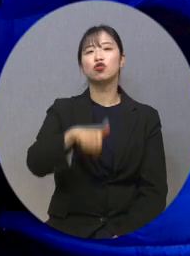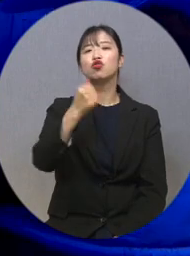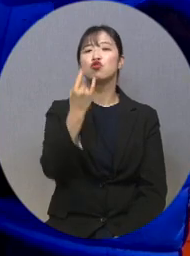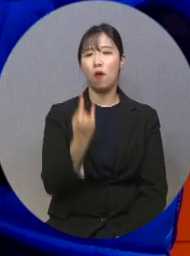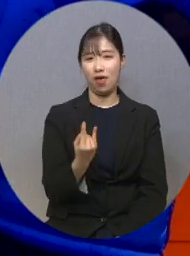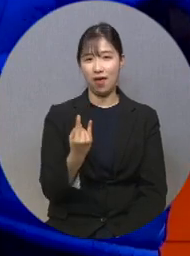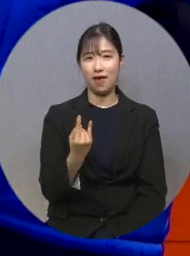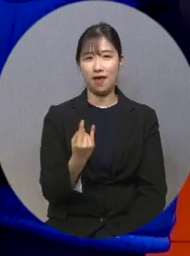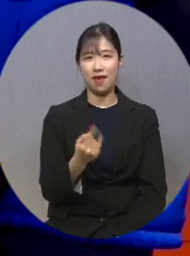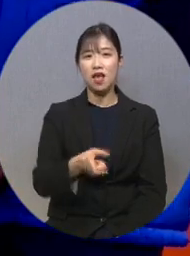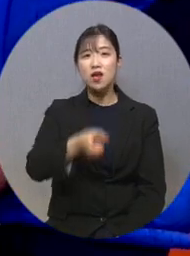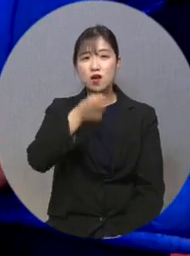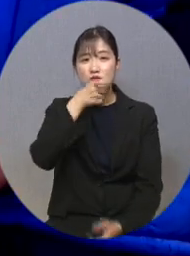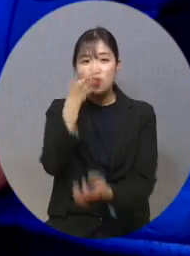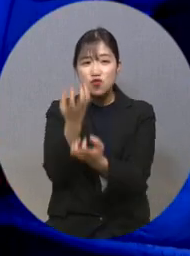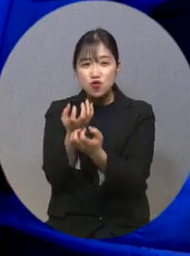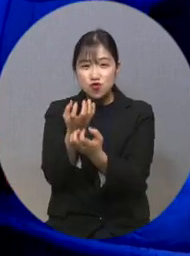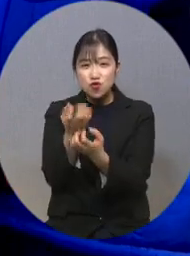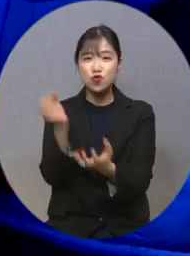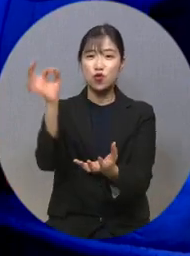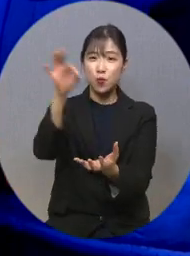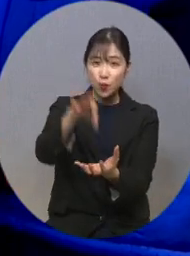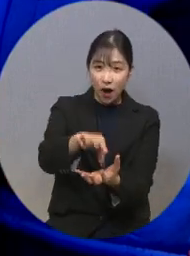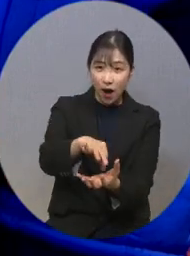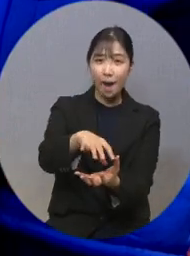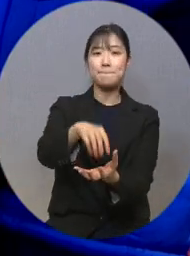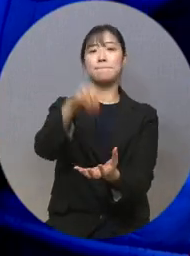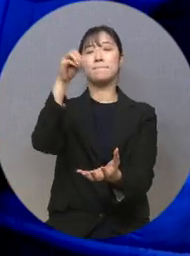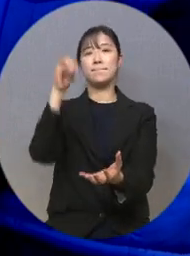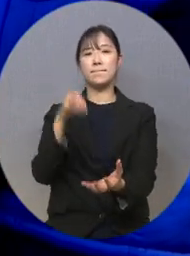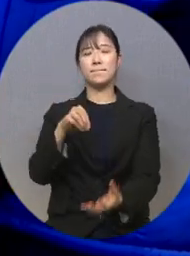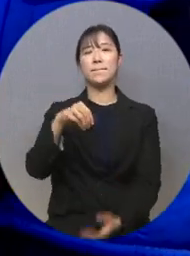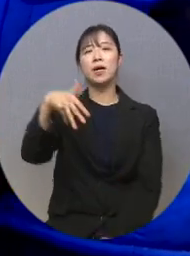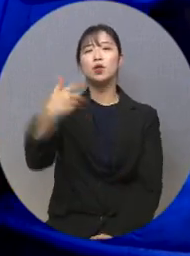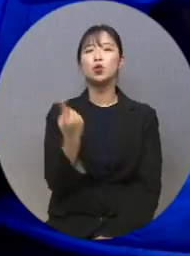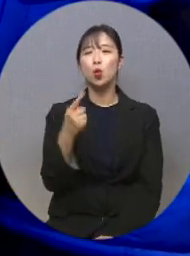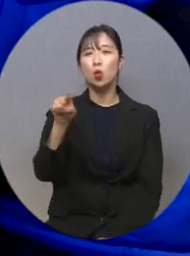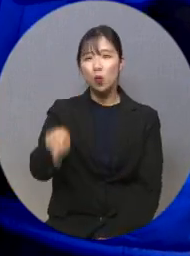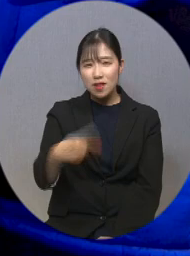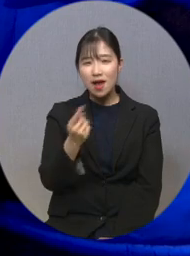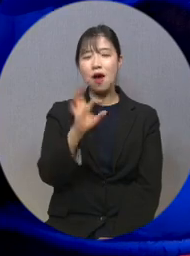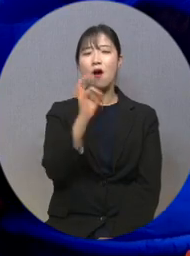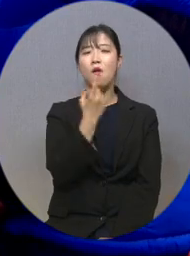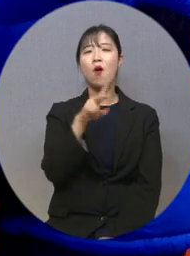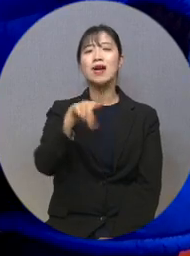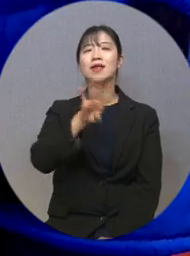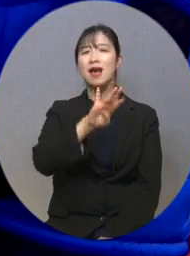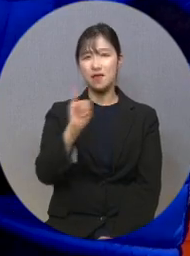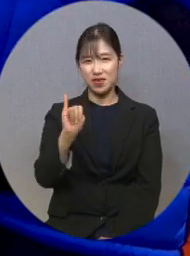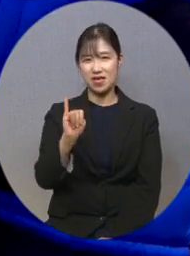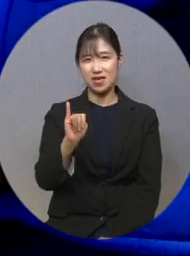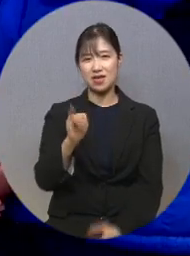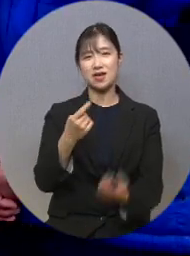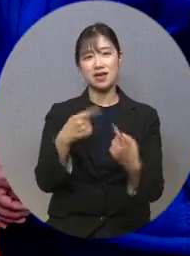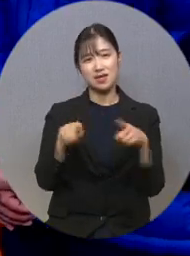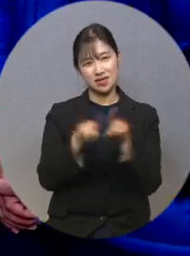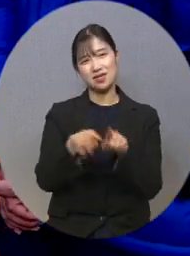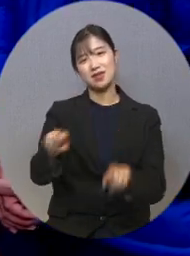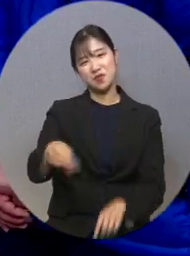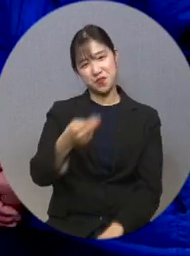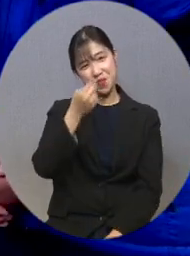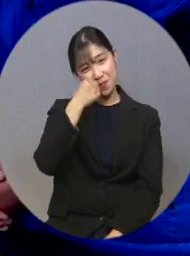해서 아 숙회 끓는 물에 그냥 살짝 넣었다가 빼서 초장 와사비란. 네. 아, 와사비라고 하면 안 되나?